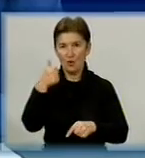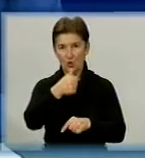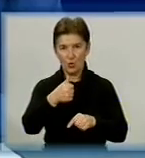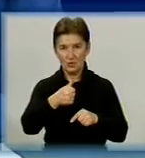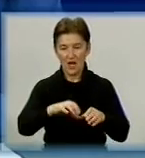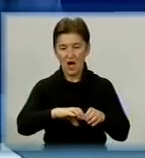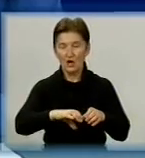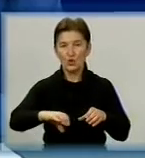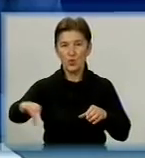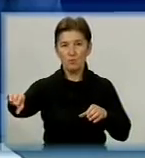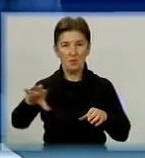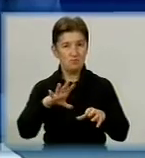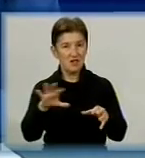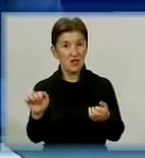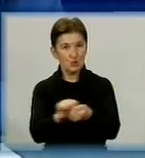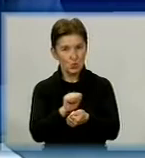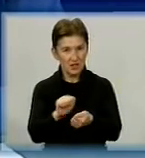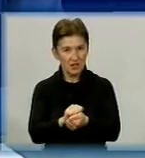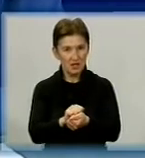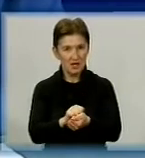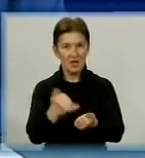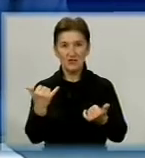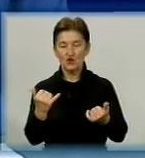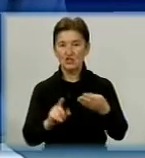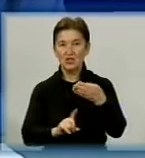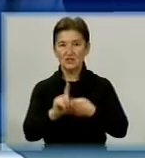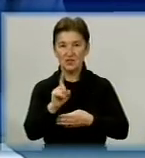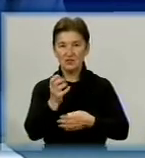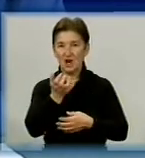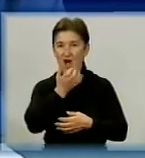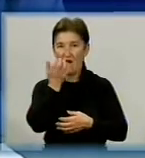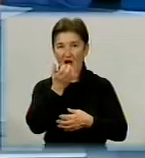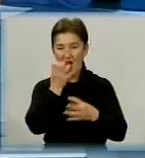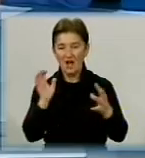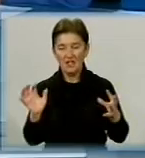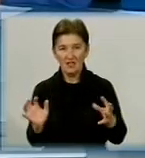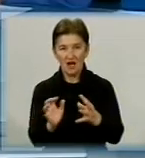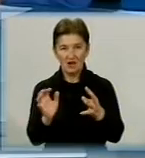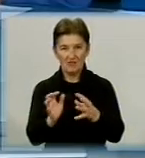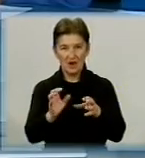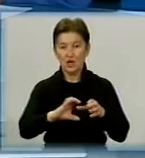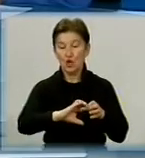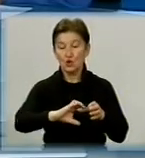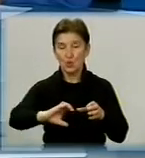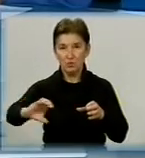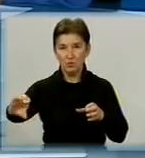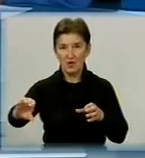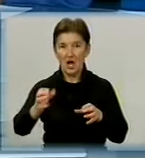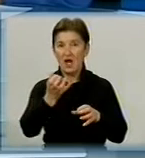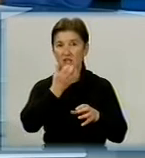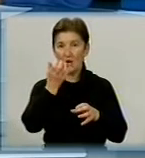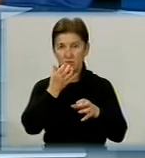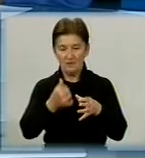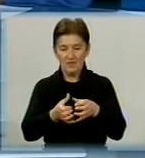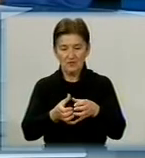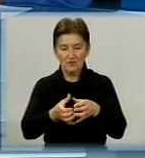сухими. Сейчас мы начали нагревать теплоносителем эти трубы. Тепловое расширение, трубы